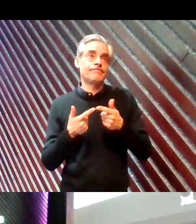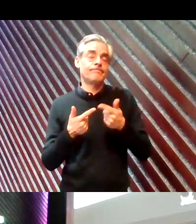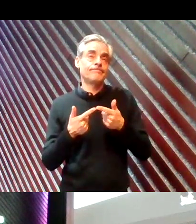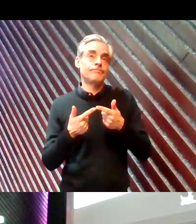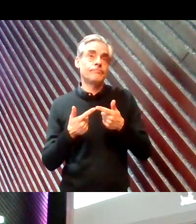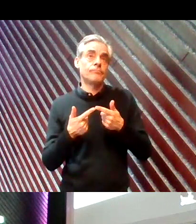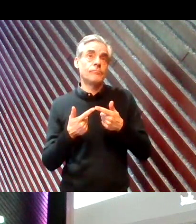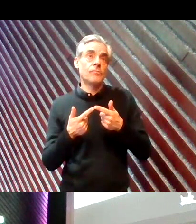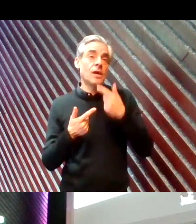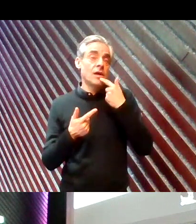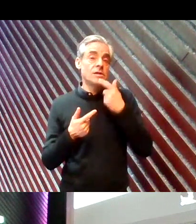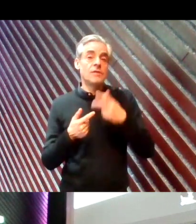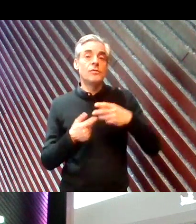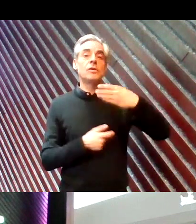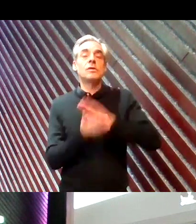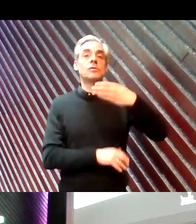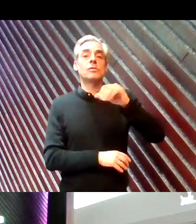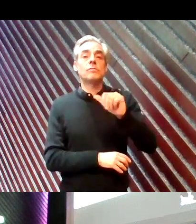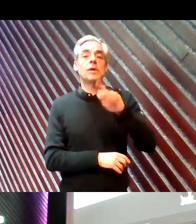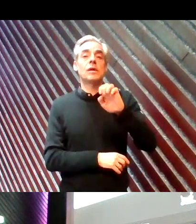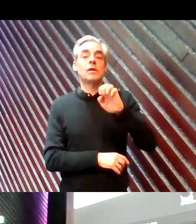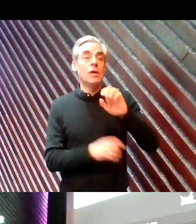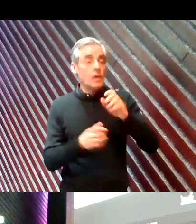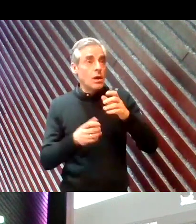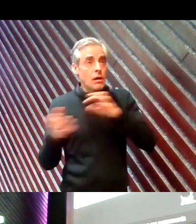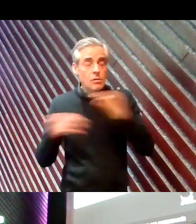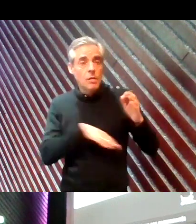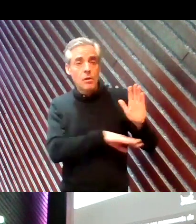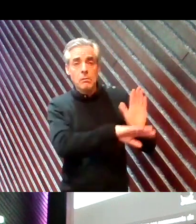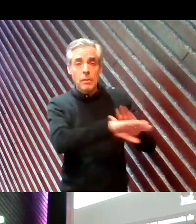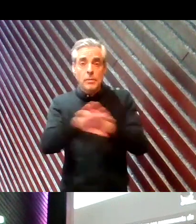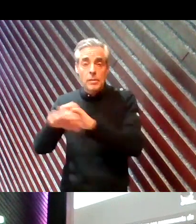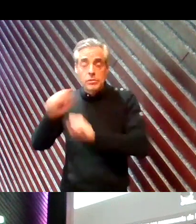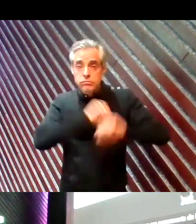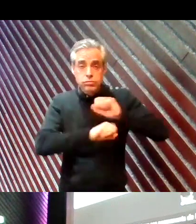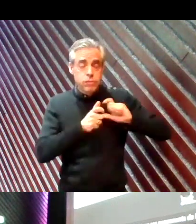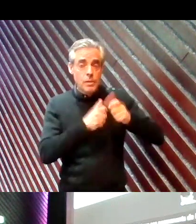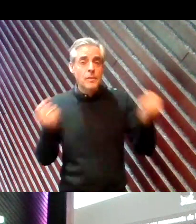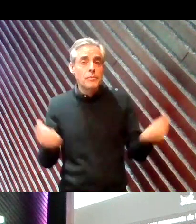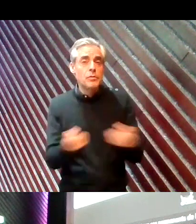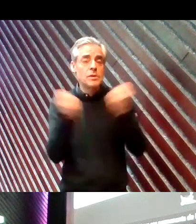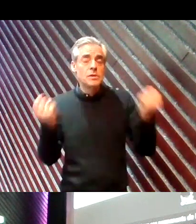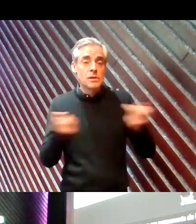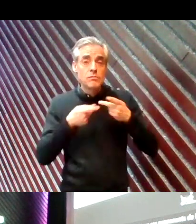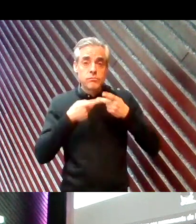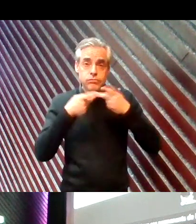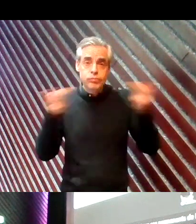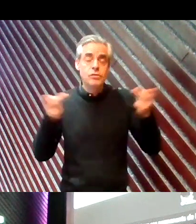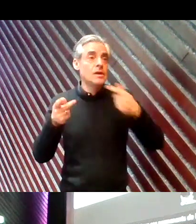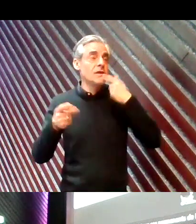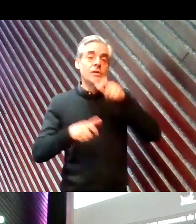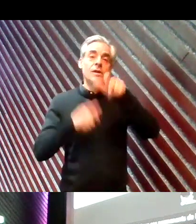le tout aussi permanent qu'il y McWord, l'intégrer des questions de consultation, continuera toujours, de